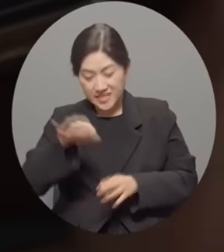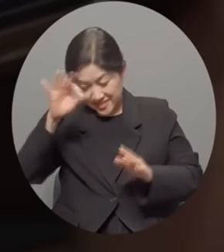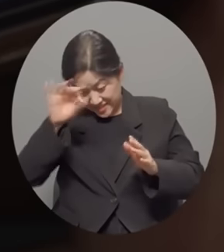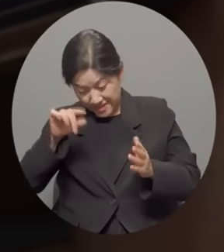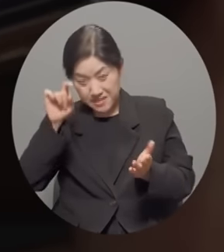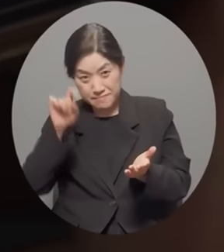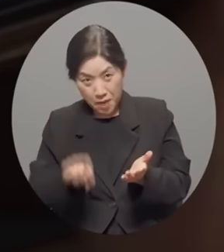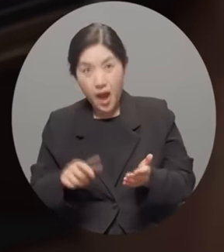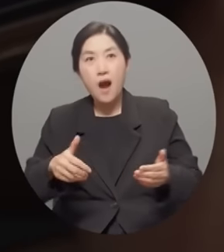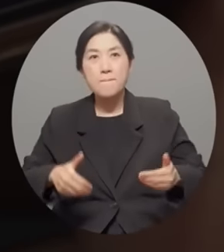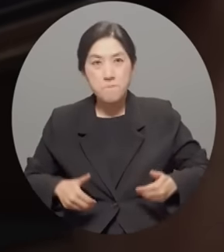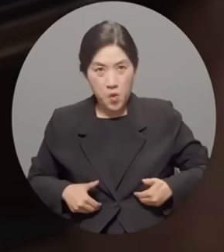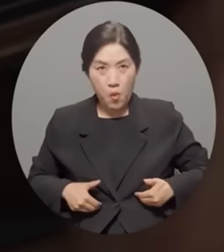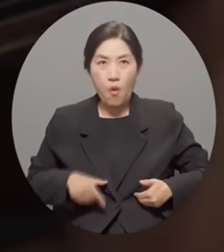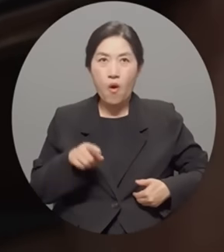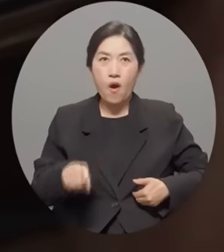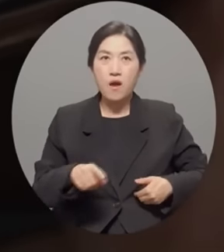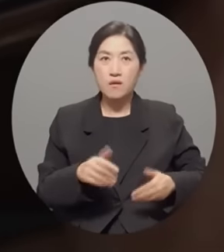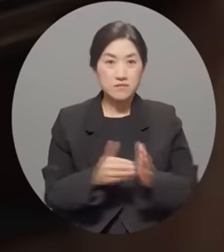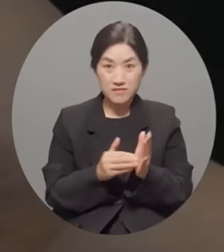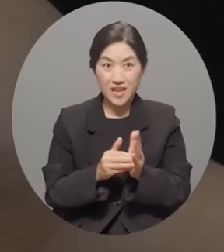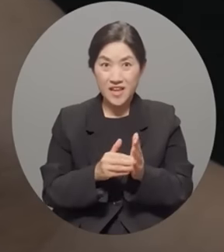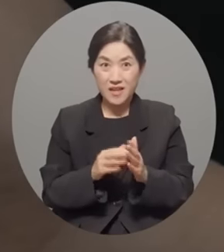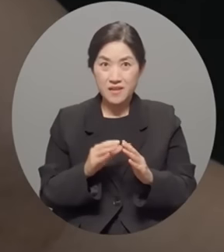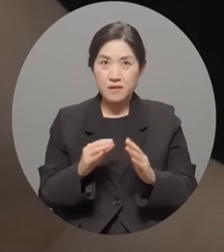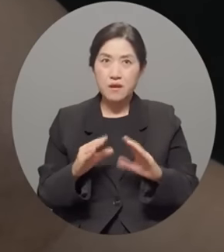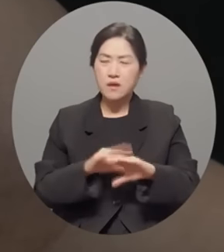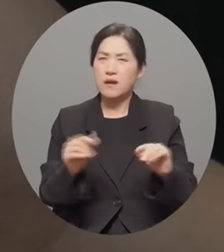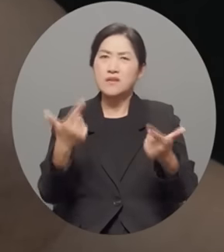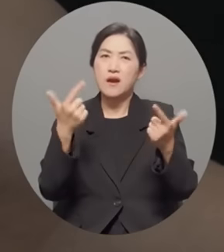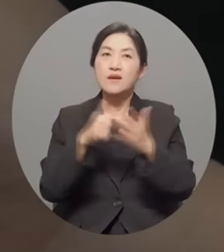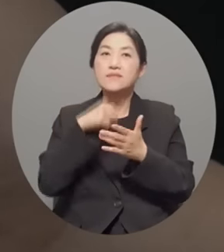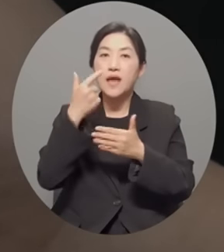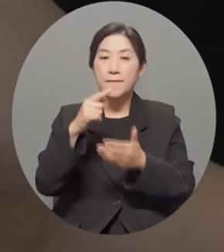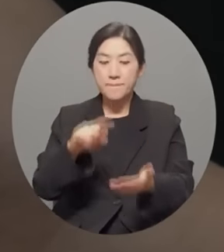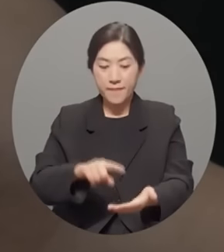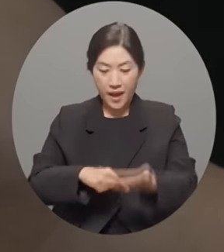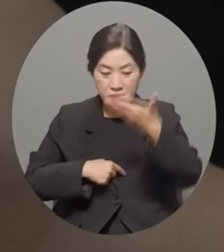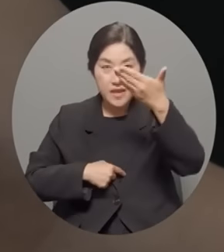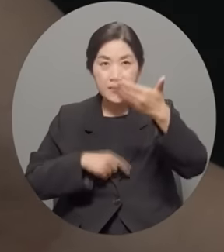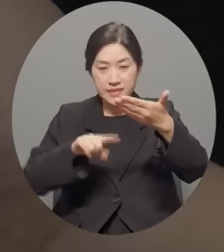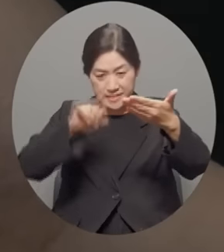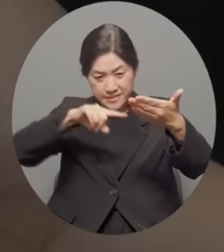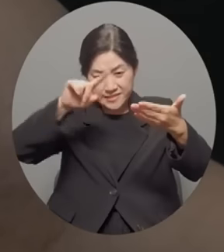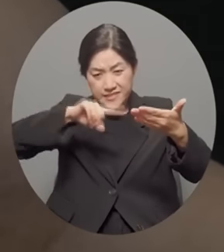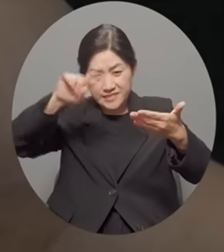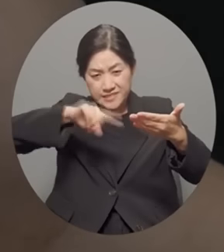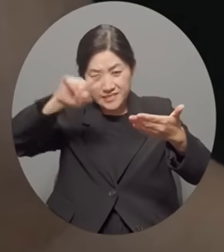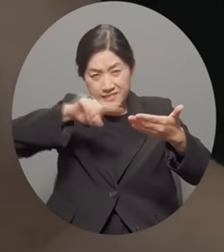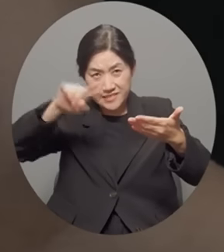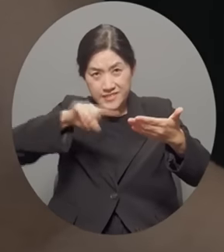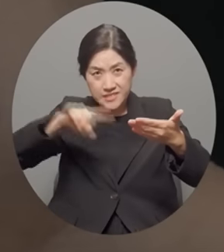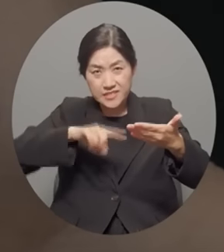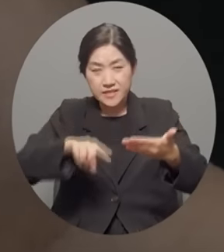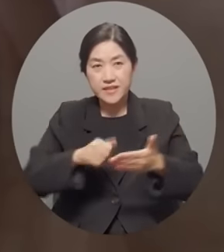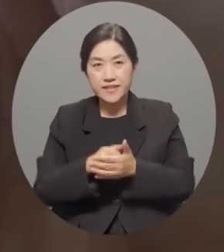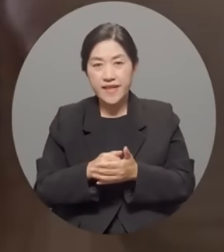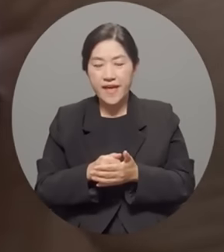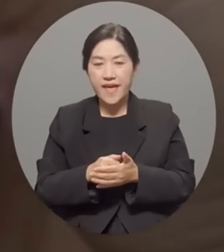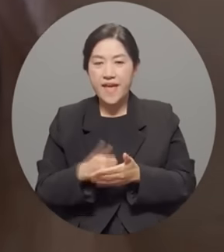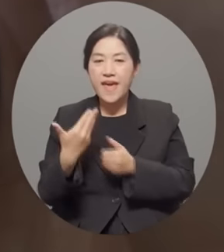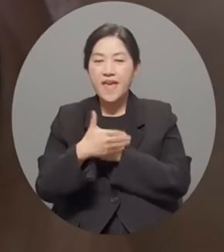눌러야 하는데 이게 끝이 아닙니다 다음 안내문을 다 끌어올린 뒤 찾아낸 버튼은 혜택